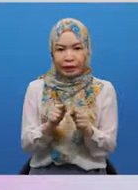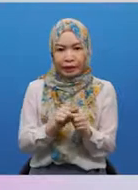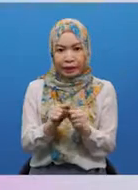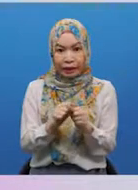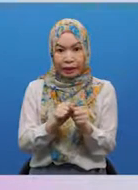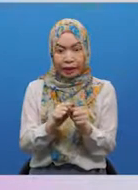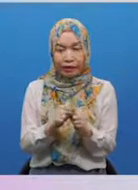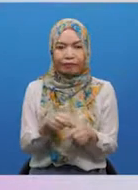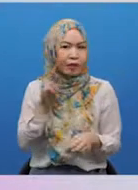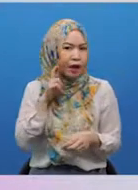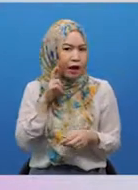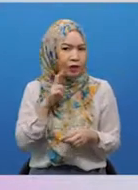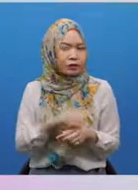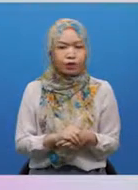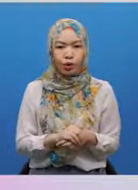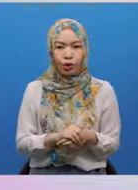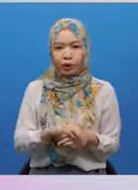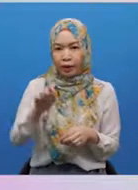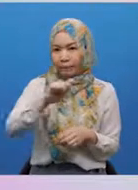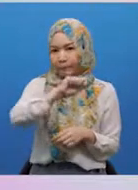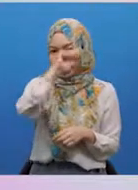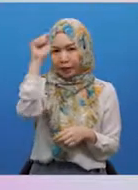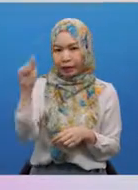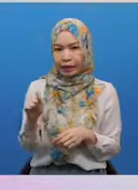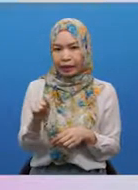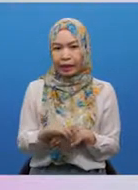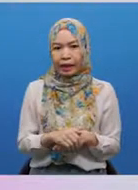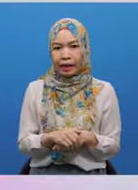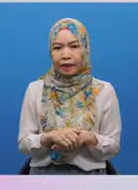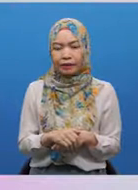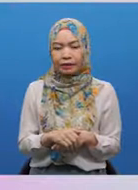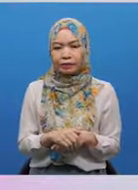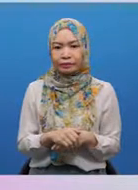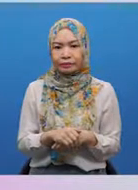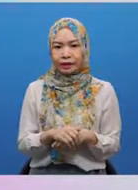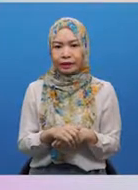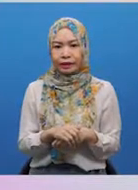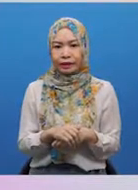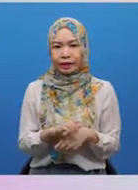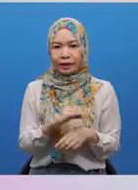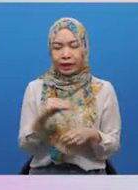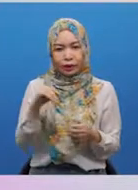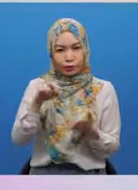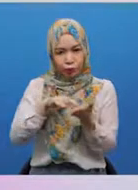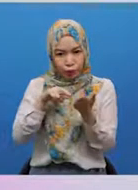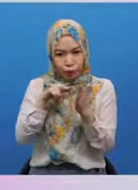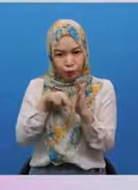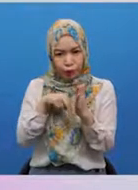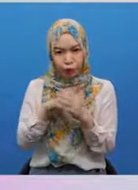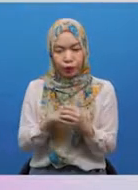tempelak, pertanyaan ingkar, bahasa jenaka, bahasa turun,